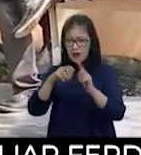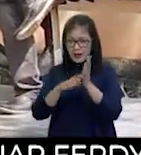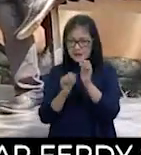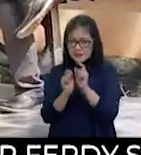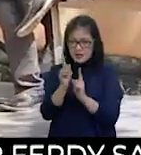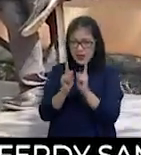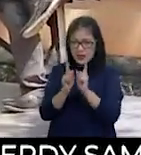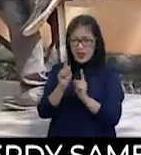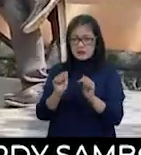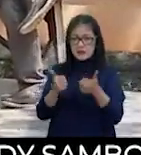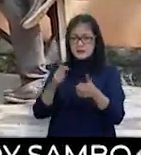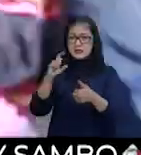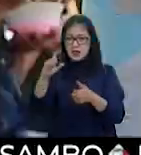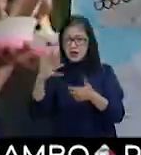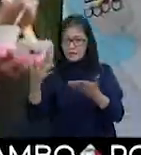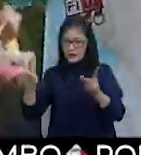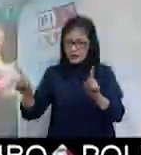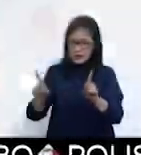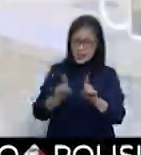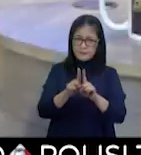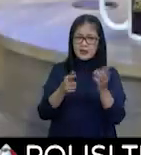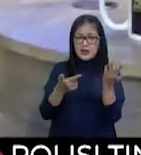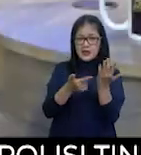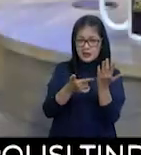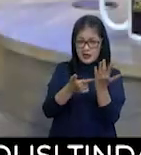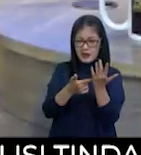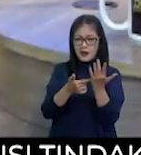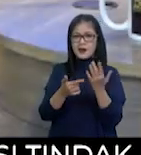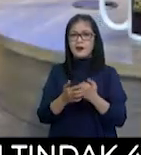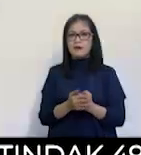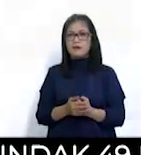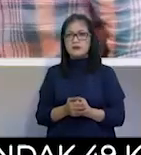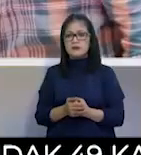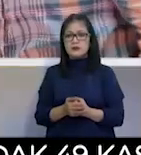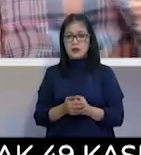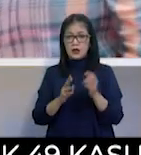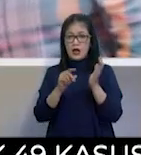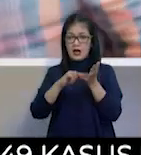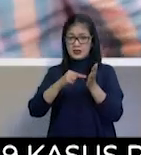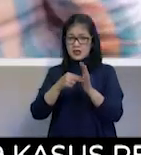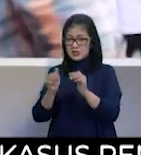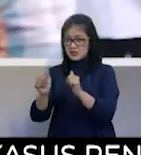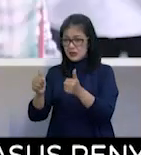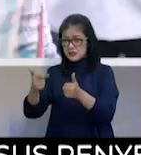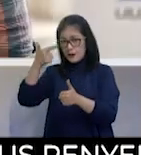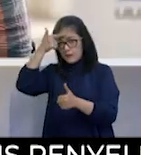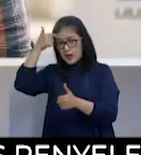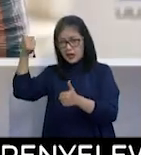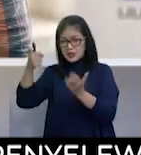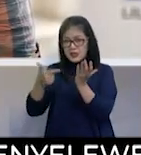melalui pendampingan berbasis digital. Jadi kita juga mempersiapkan dengan orang-orang IT kita yang ada di